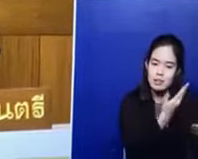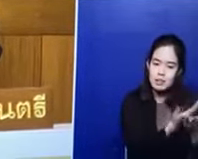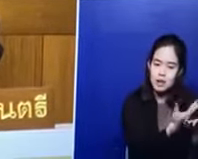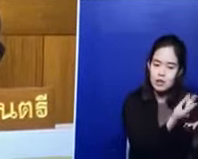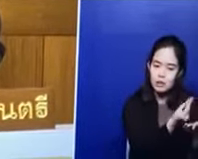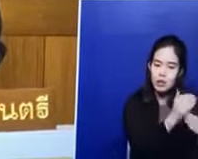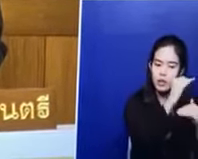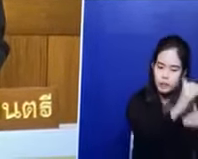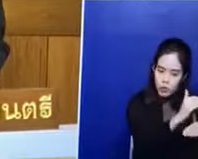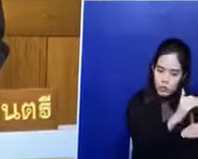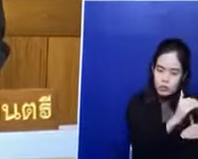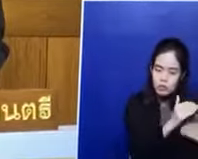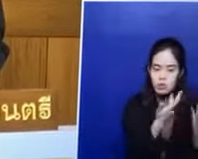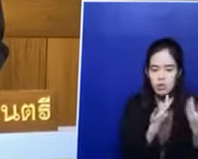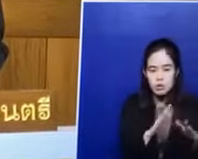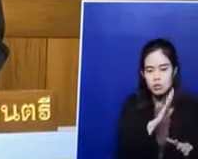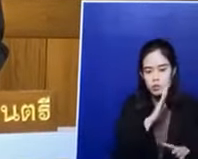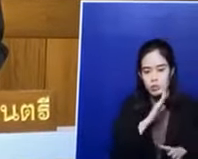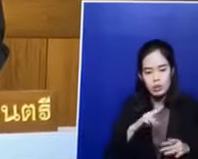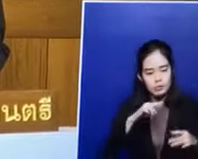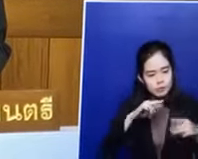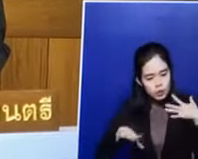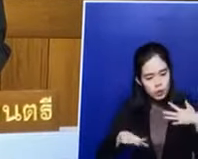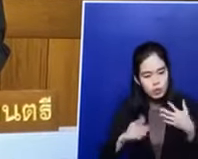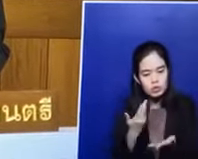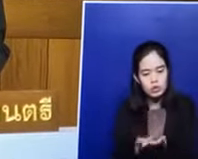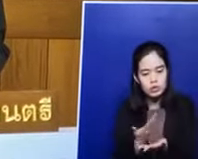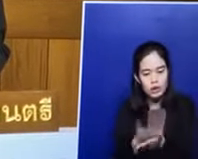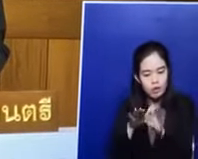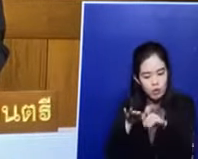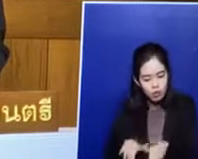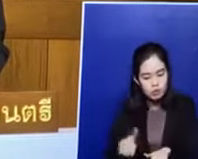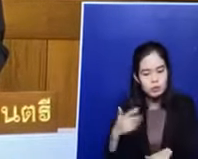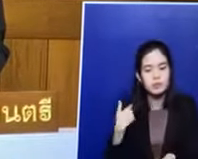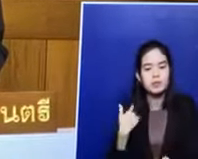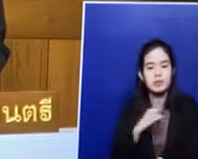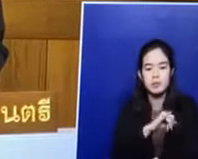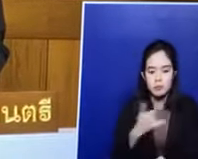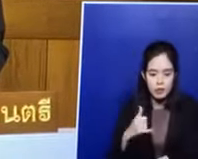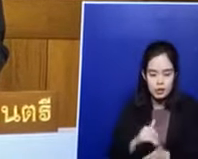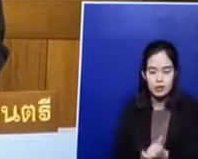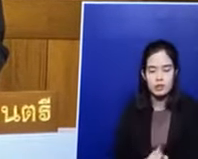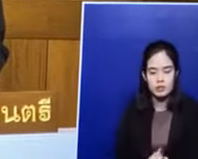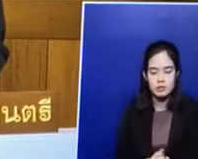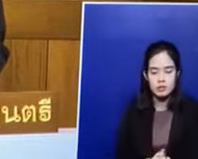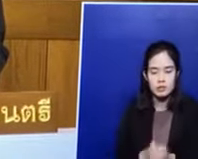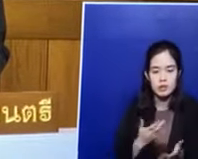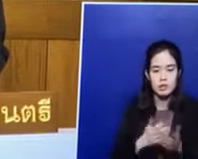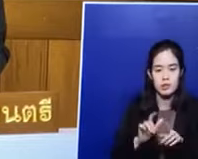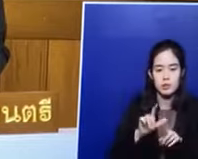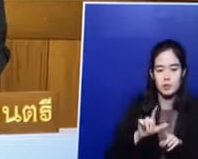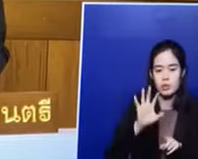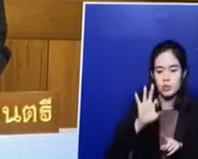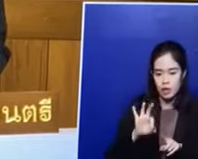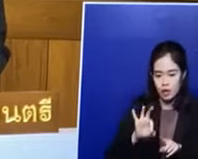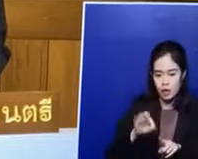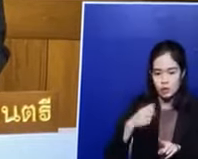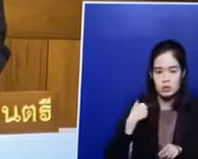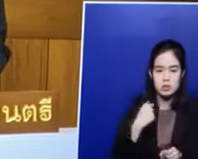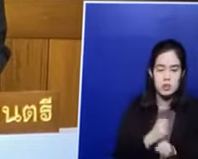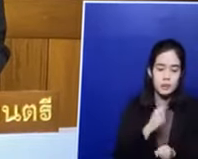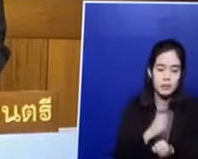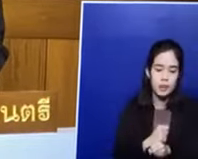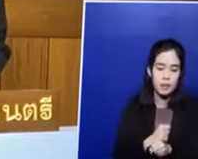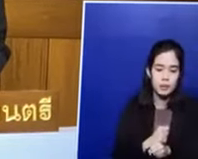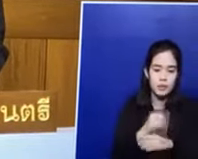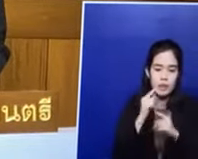ายการเพื่อไปดำเนินการในรายการอื่น 9. หน่วยรับงบประมาณบางหน่วยไม่สามารถดำเนินการได้ตามแผนการแบ่งงานที่กำหนดหรือยกเลิกการ